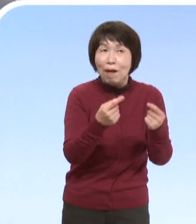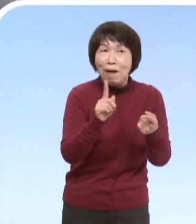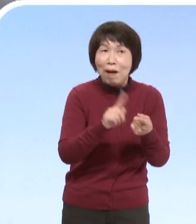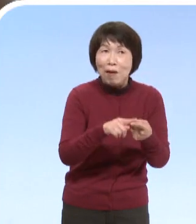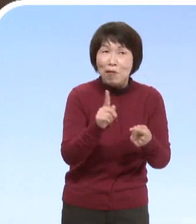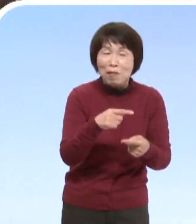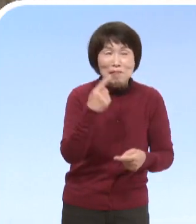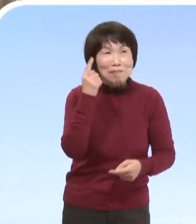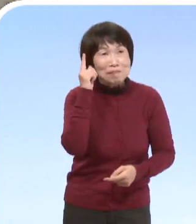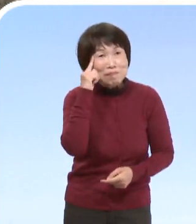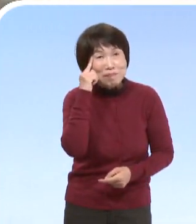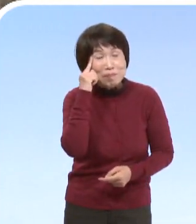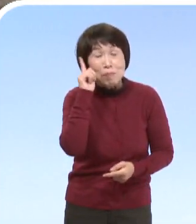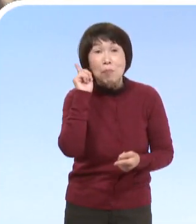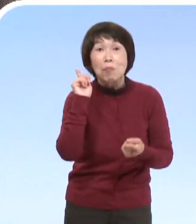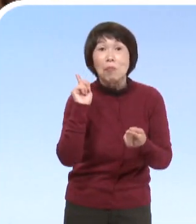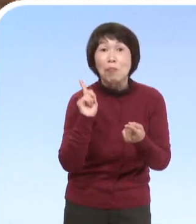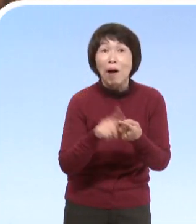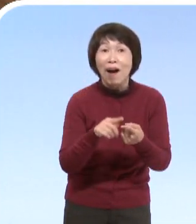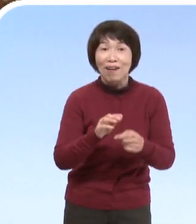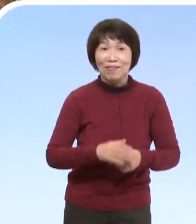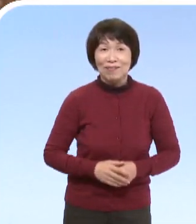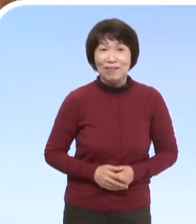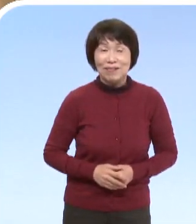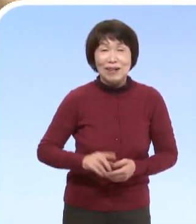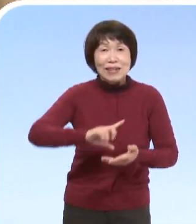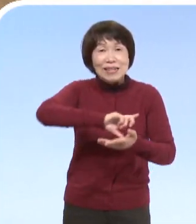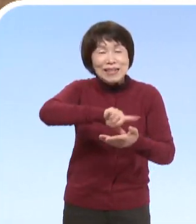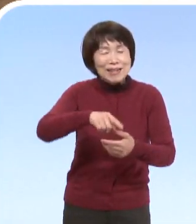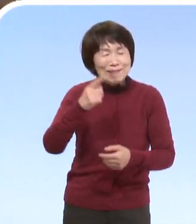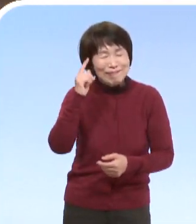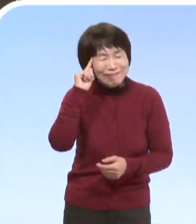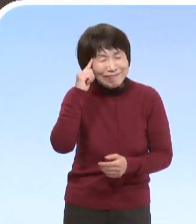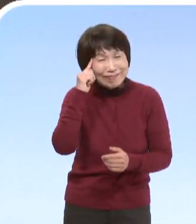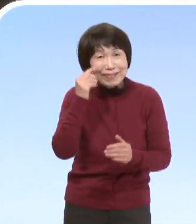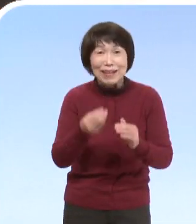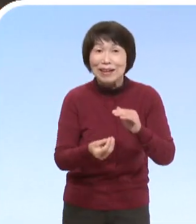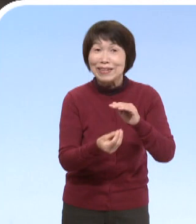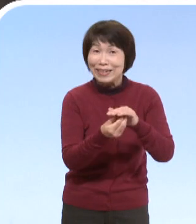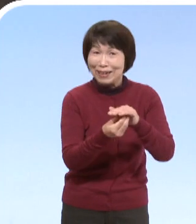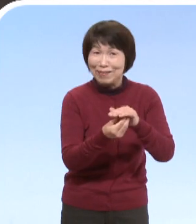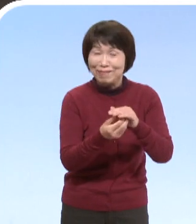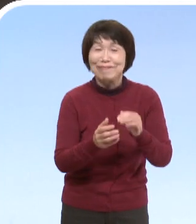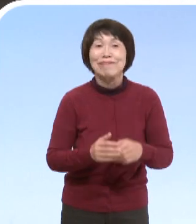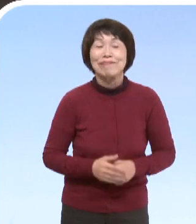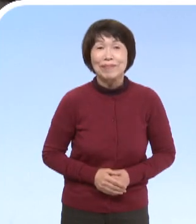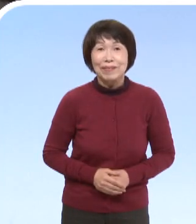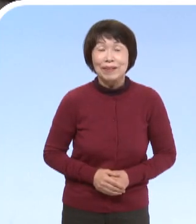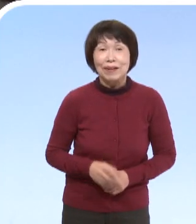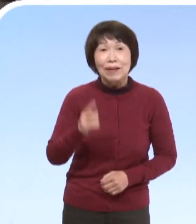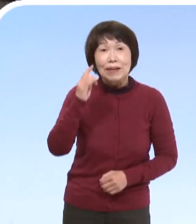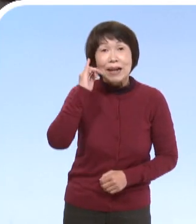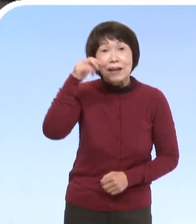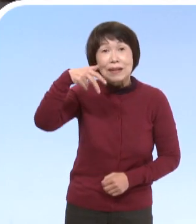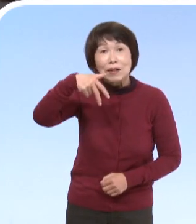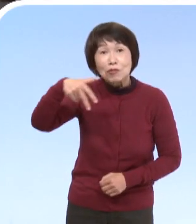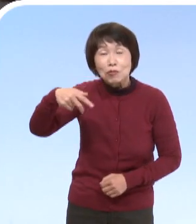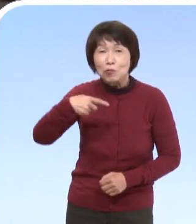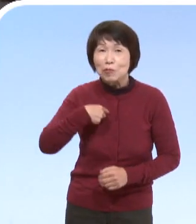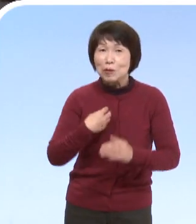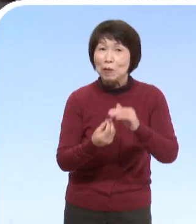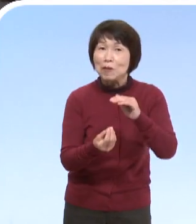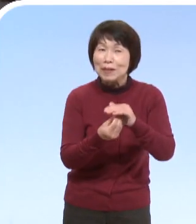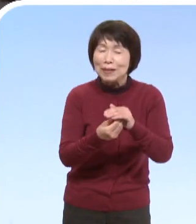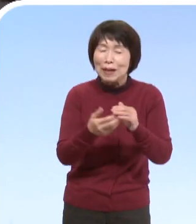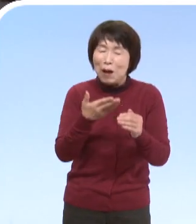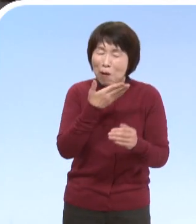と。 とことん地元にこだわった椎茸なんですね。 かーちゃんず、うちの